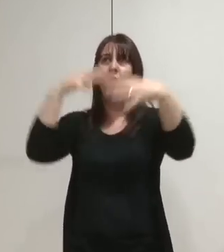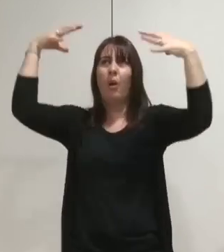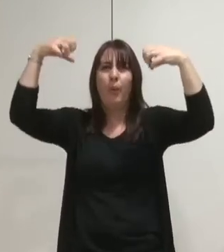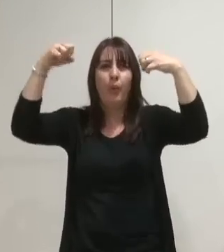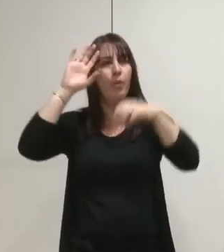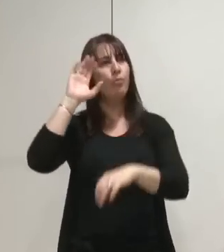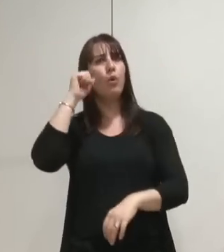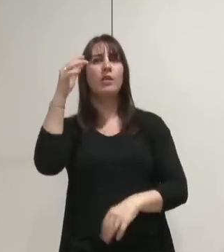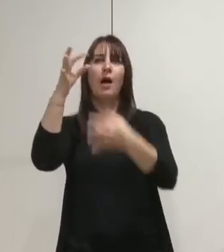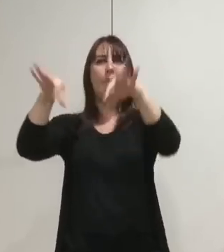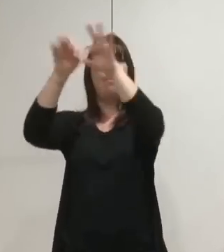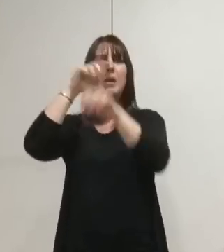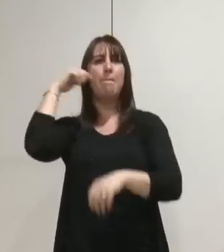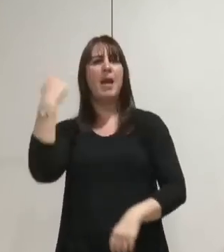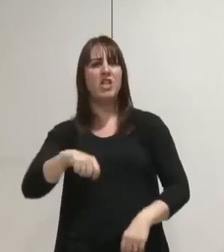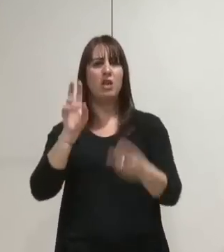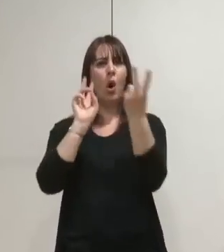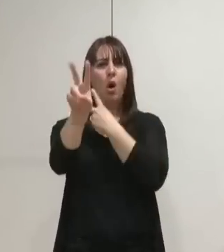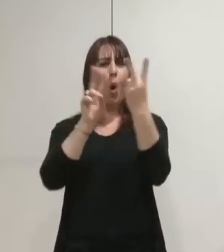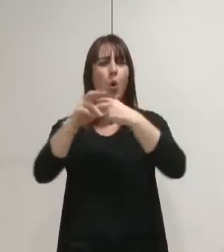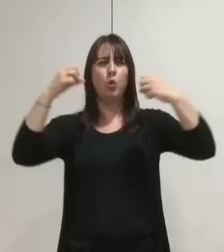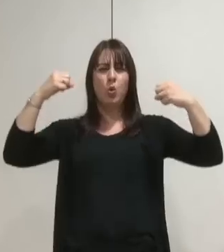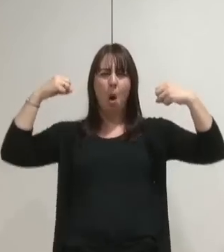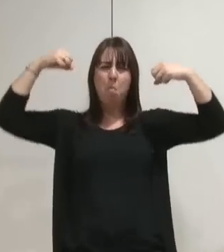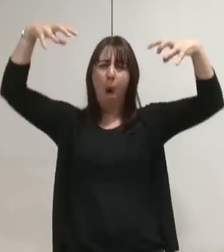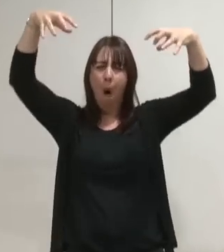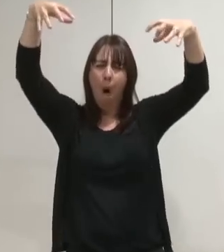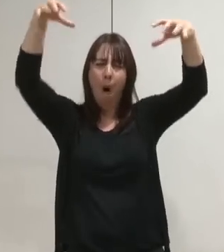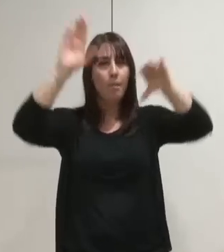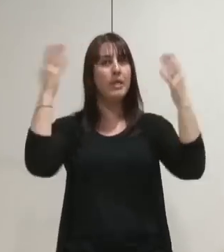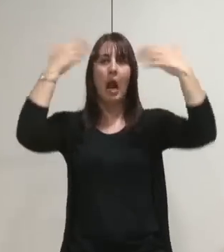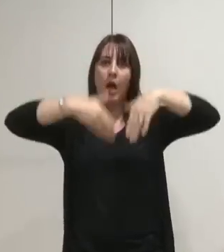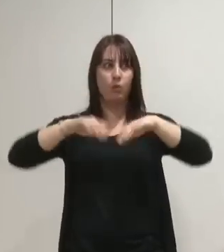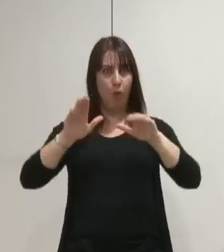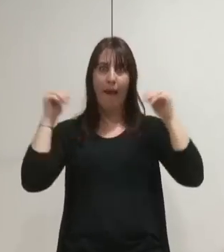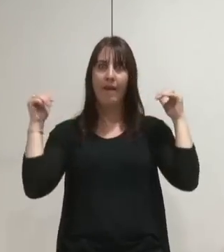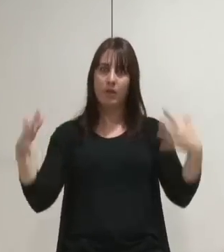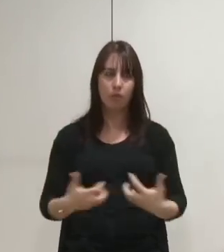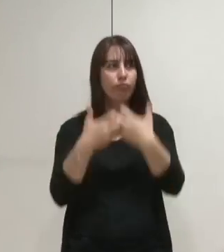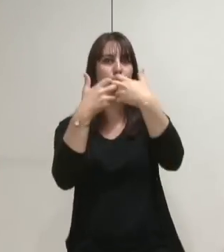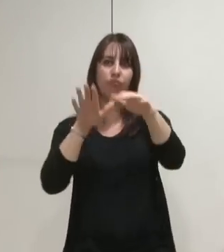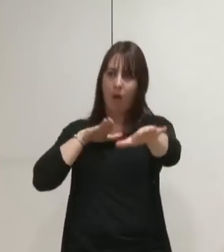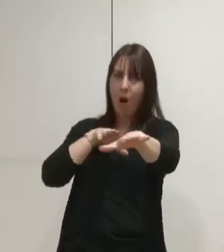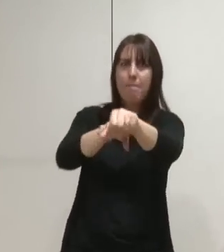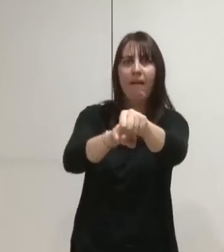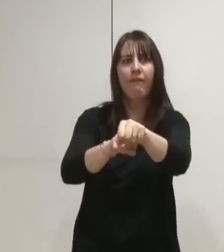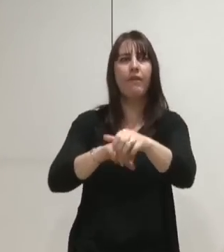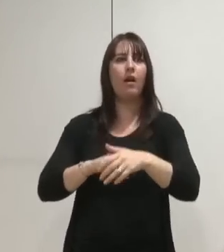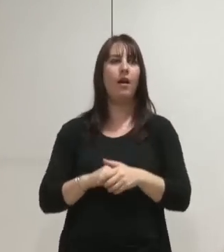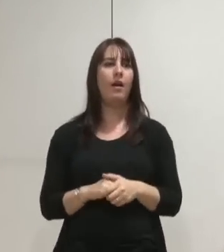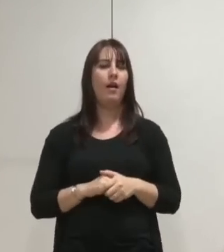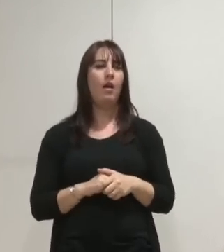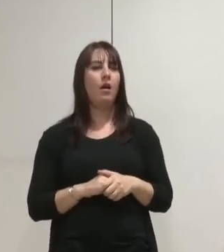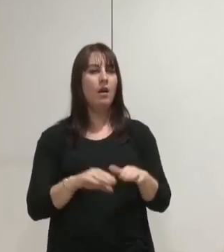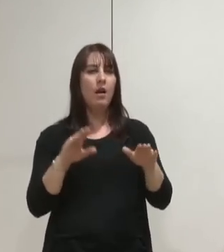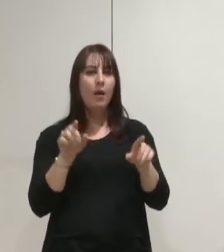Belgique les autoroutes sont abondamment éclairé la nuit pour justement limiter certains risqu d'accident et je ne